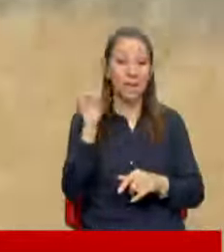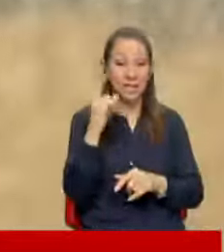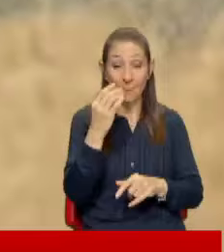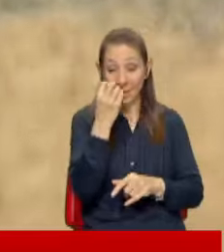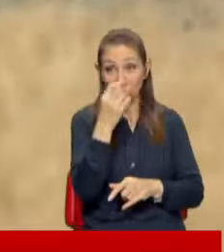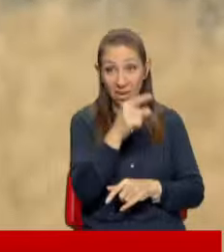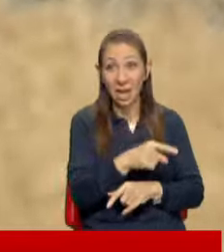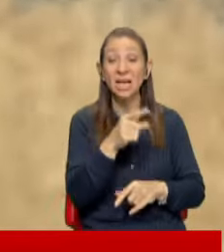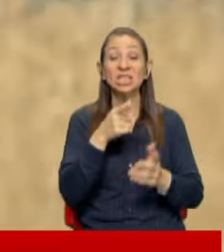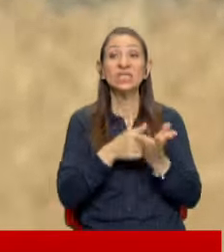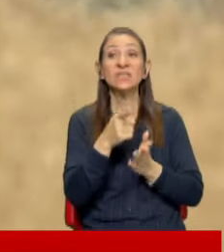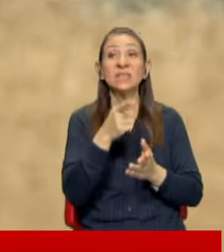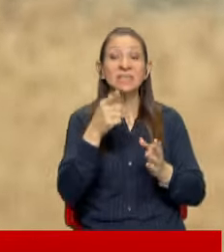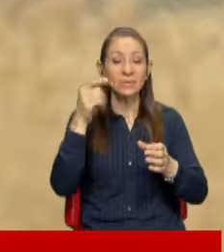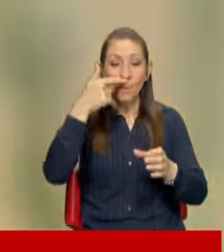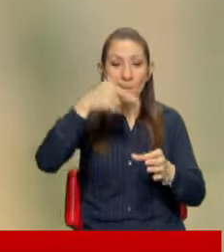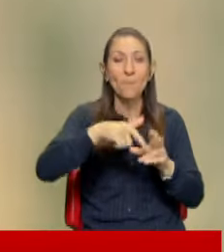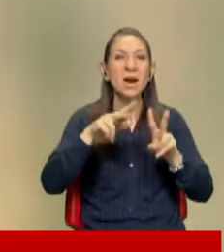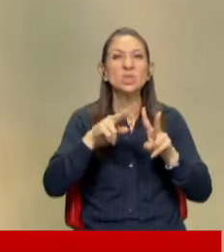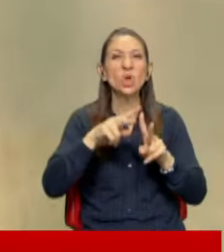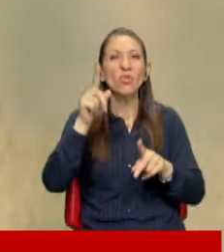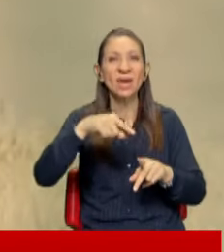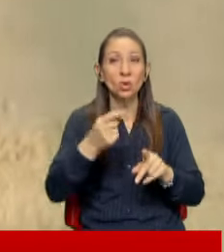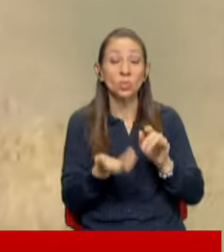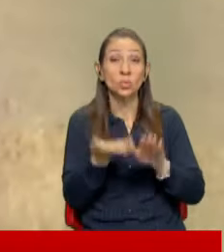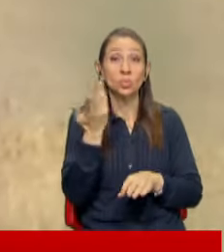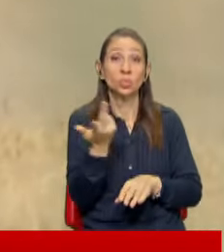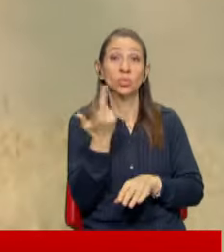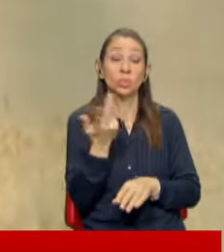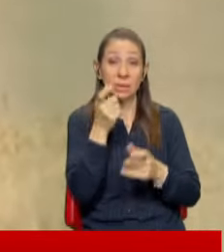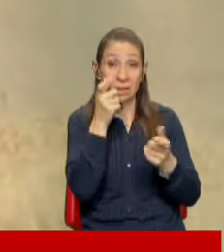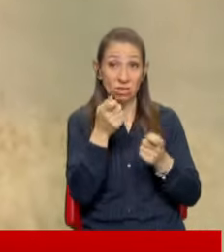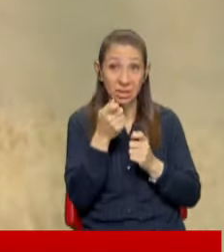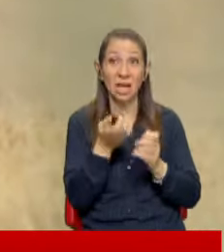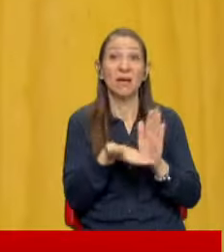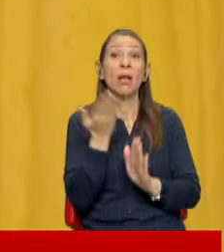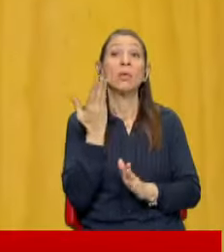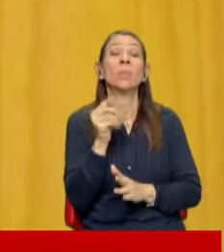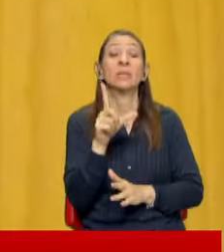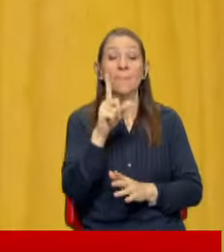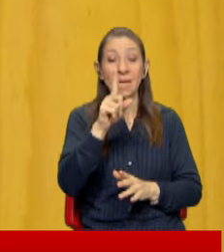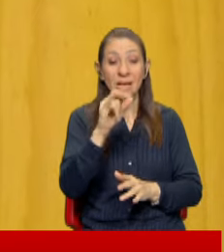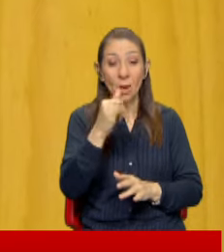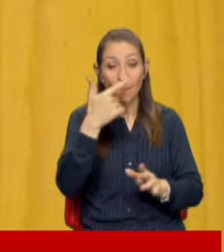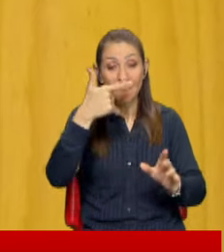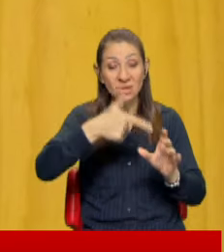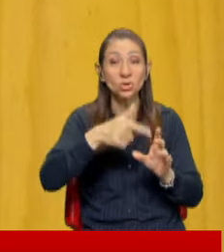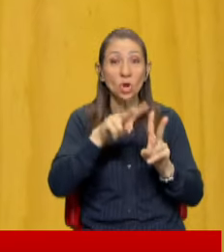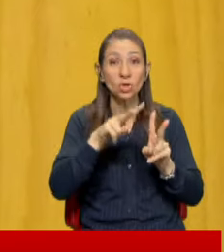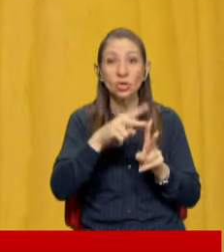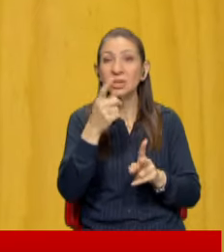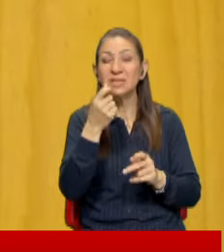Bahçeli ise çiftçinin traktörüne doldurduğu mazottaki verginin yüksekliğine dikkat çekti kaldırılmalı dedi 1 litre mazotun satış